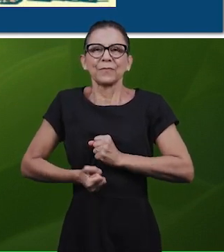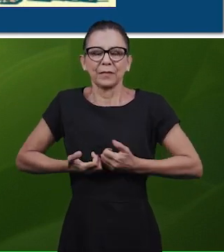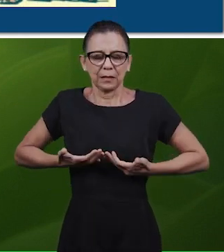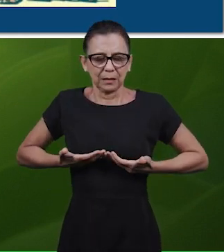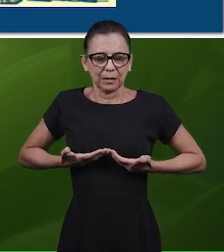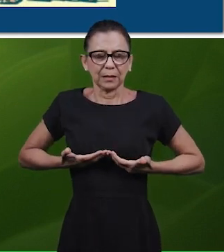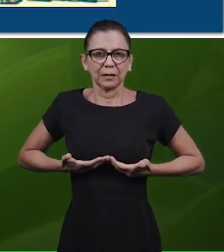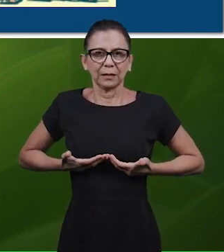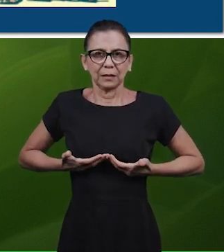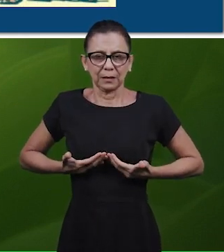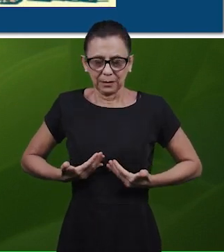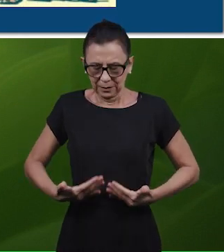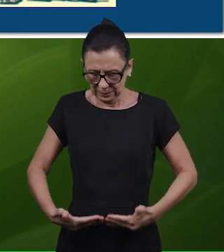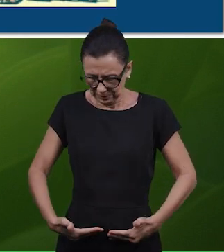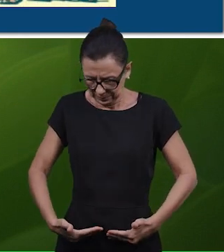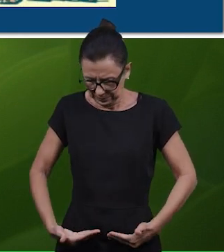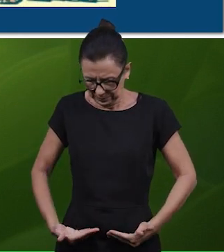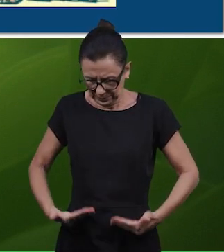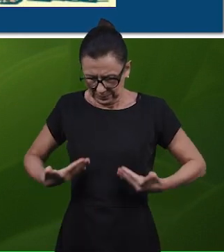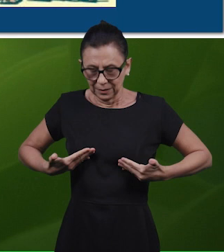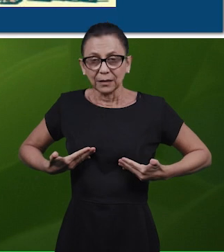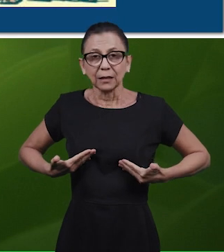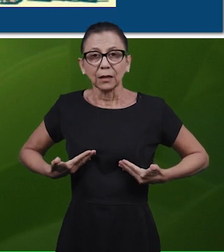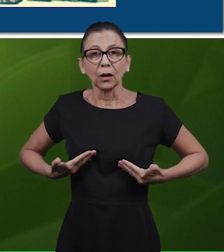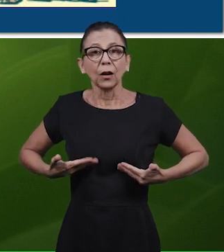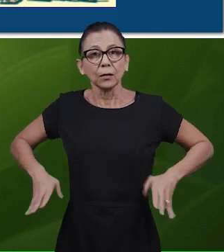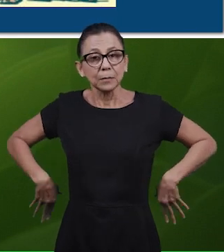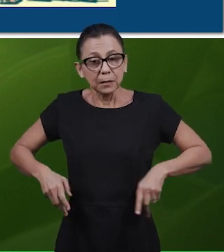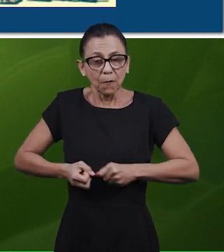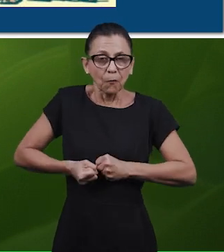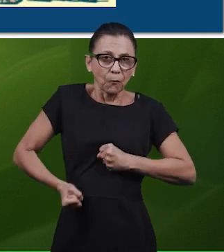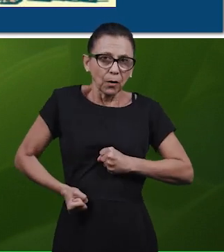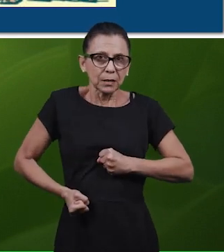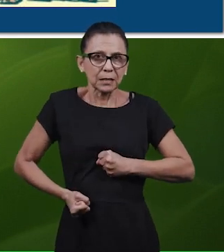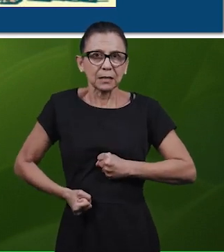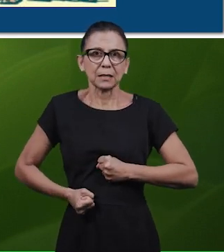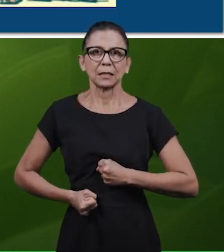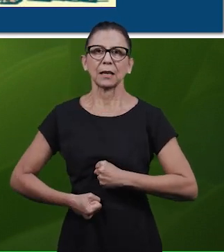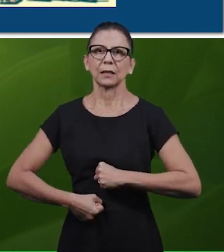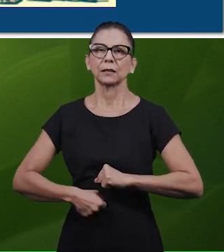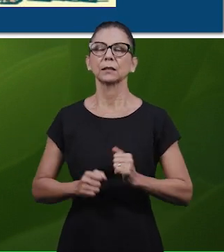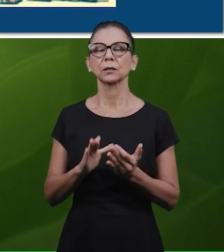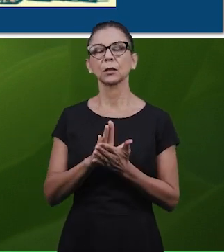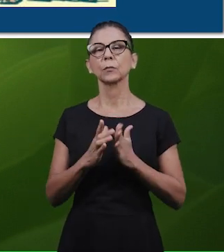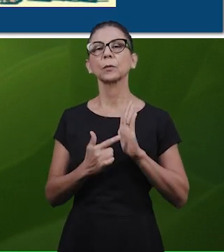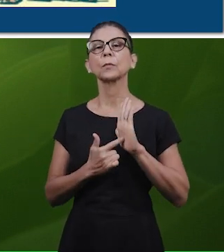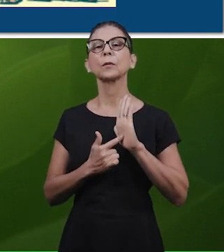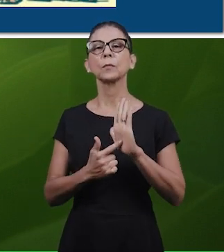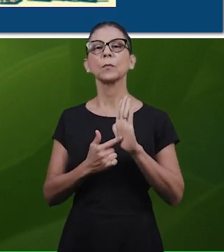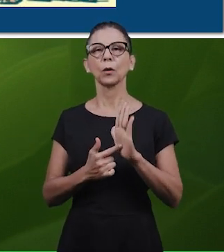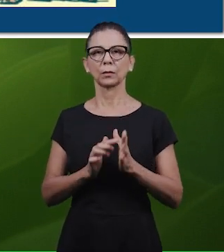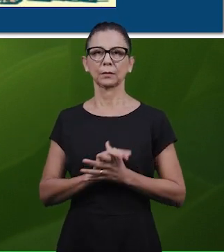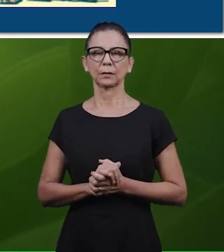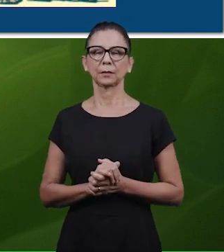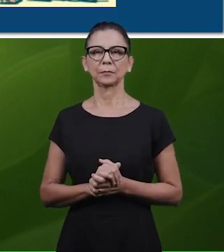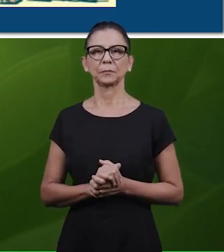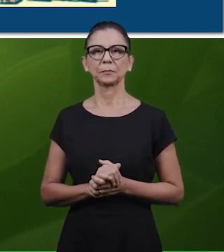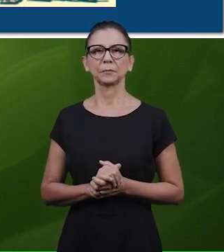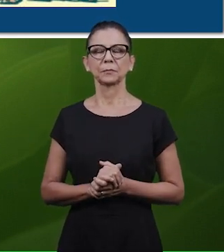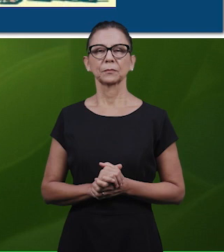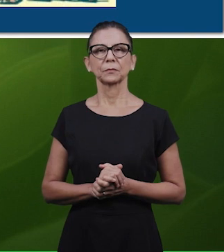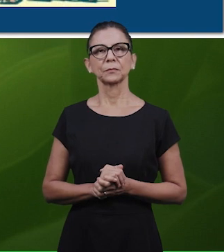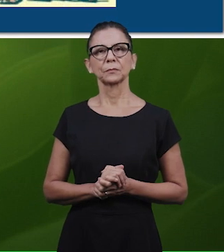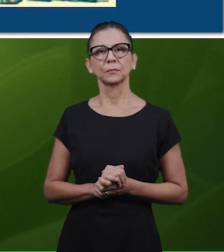ceinture, c'est-à-dire est accroché au corps dans la hauteur de la ceinture. La parole enregistre